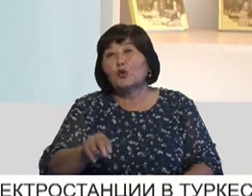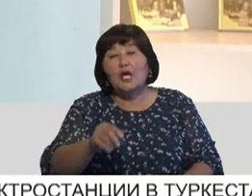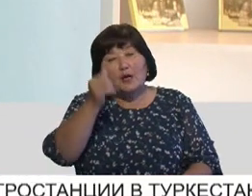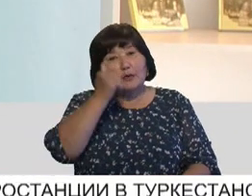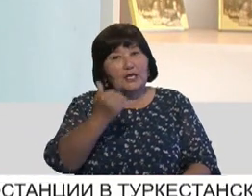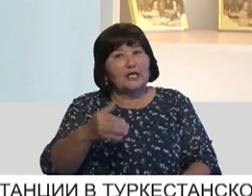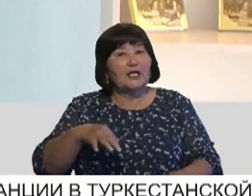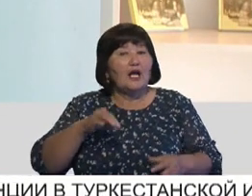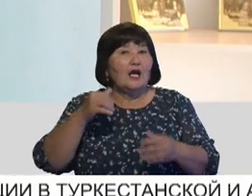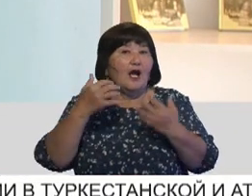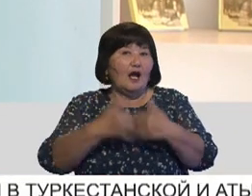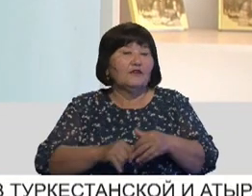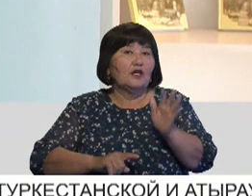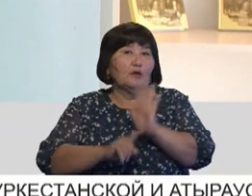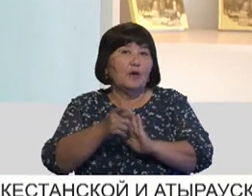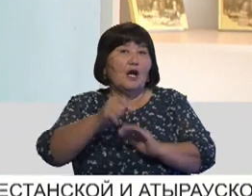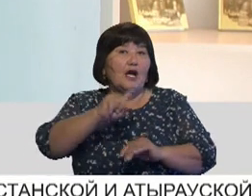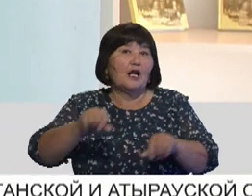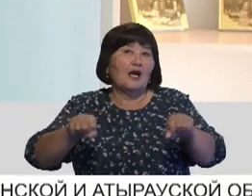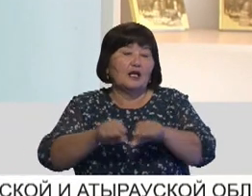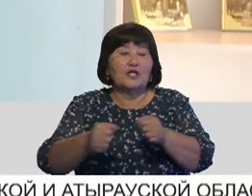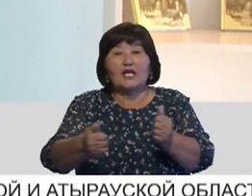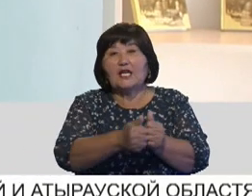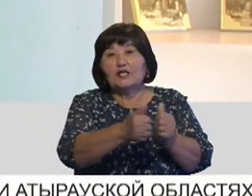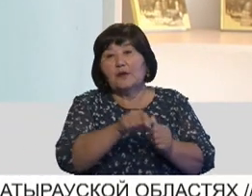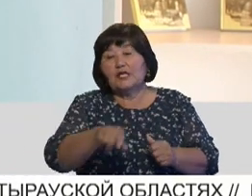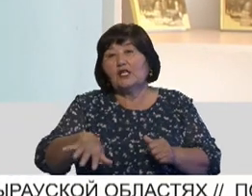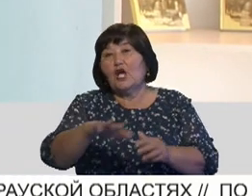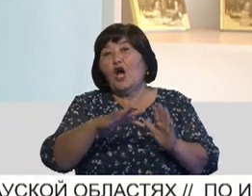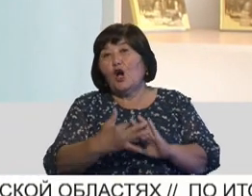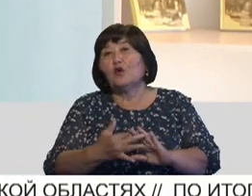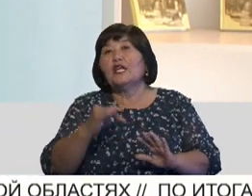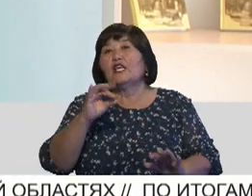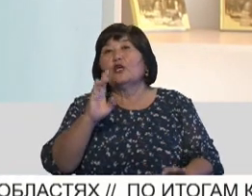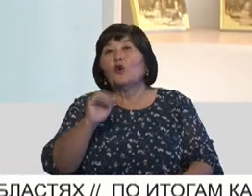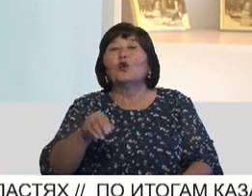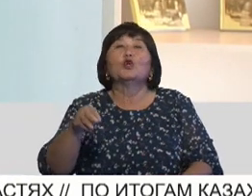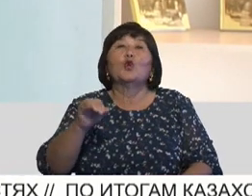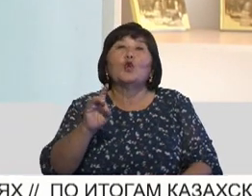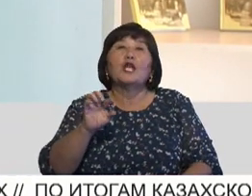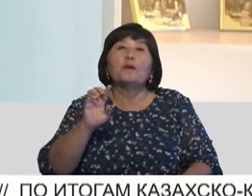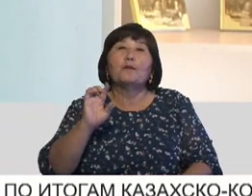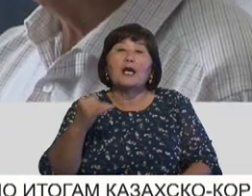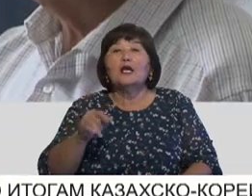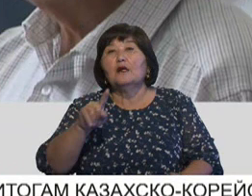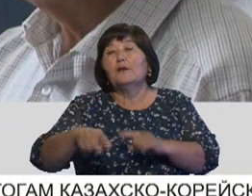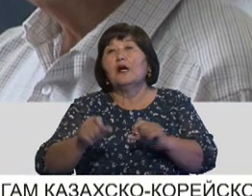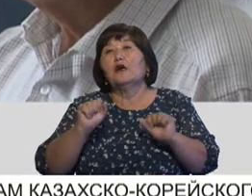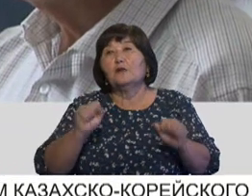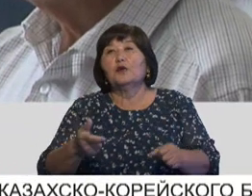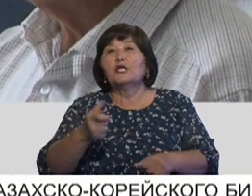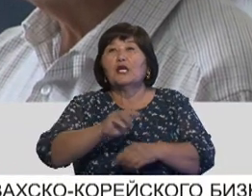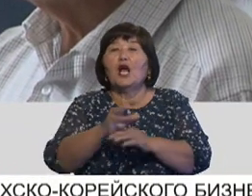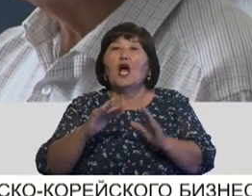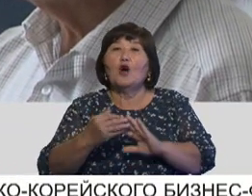Благодаря этому автоматически будут подключены к газу расположенные на этой территории аула Ирколь и Турибай. Дальше появится возможность